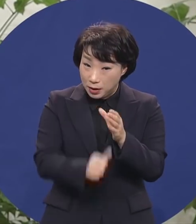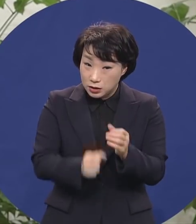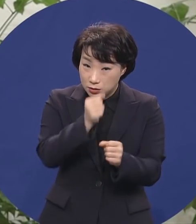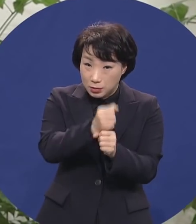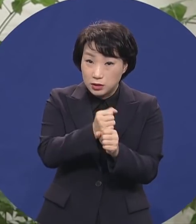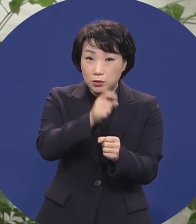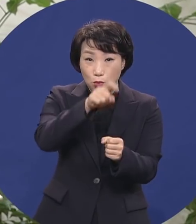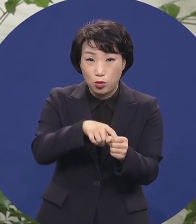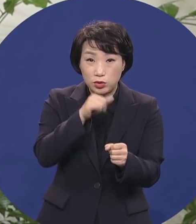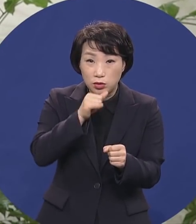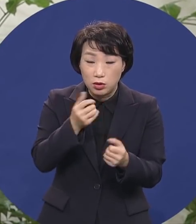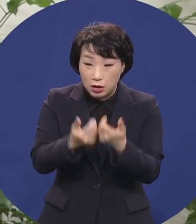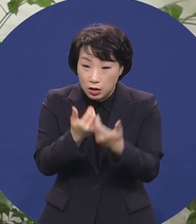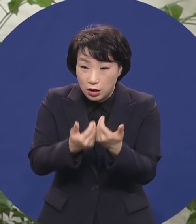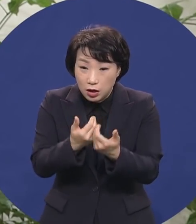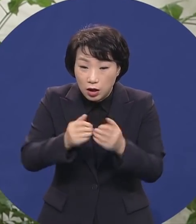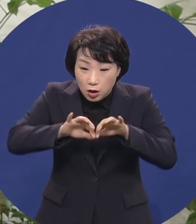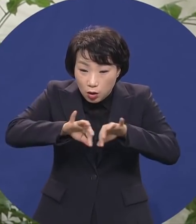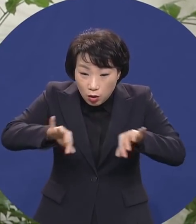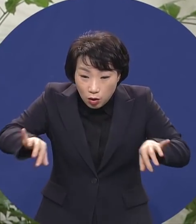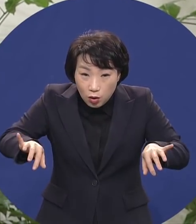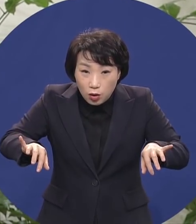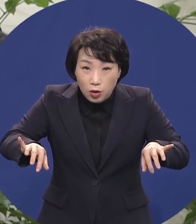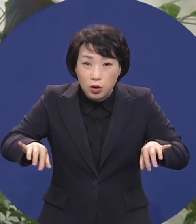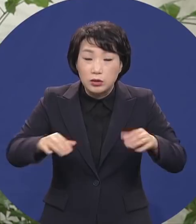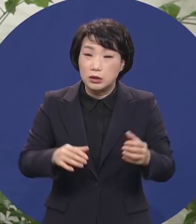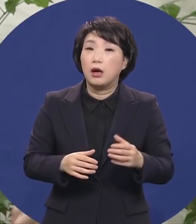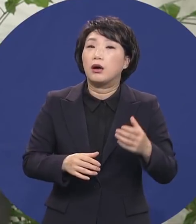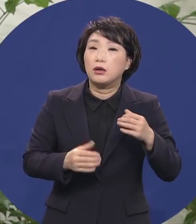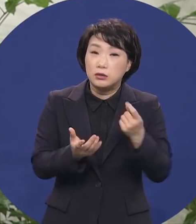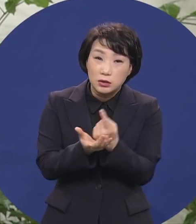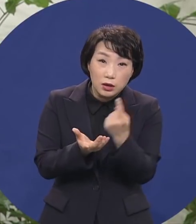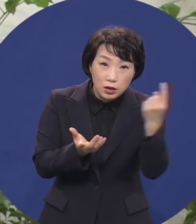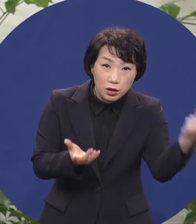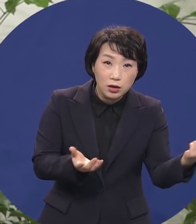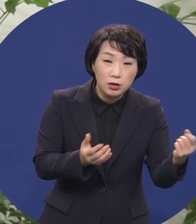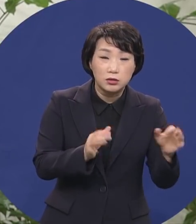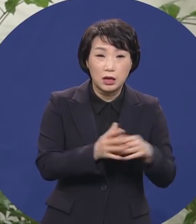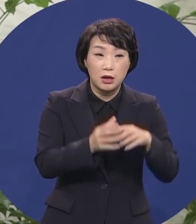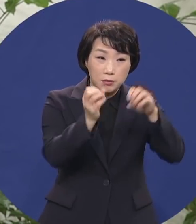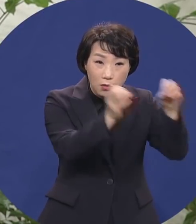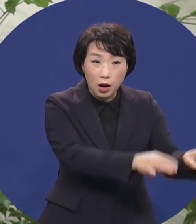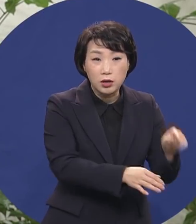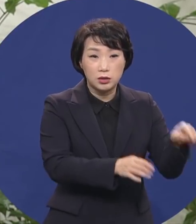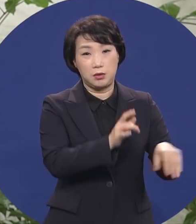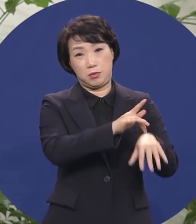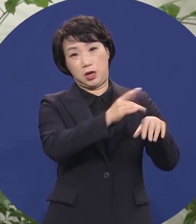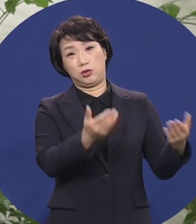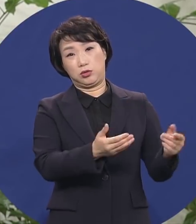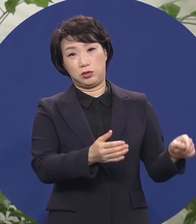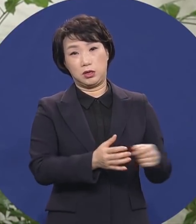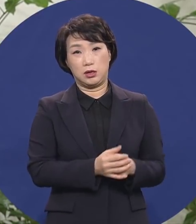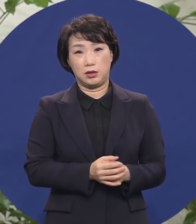하는 목적은 갈라놓고 쪼개놓고 끄집어내서 패대기 치는 게 마귀 역사예요.